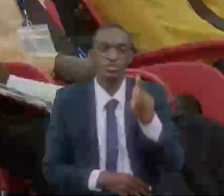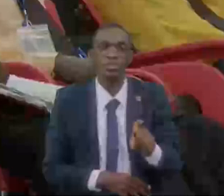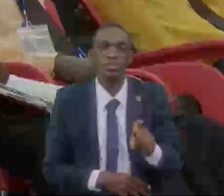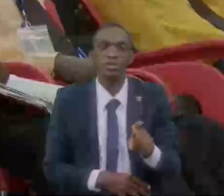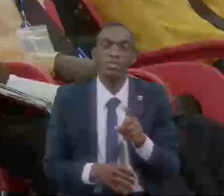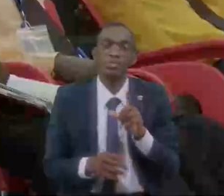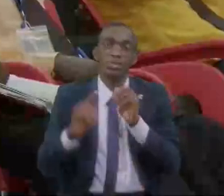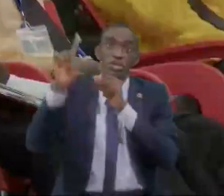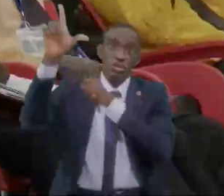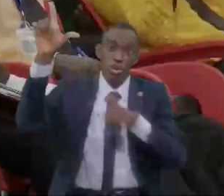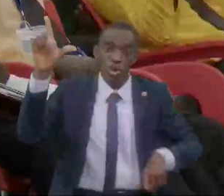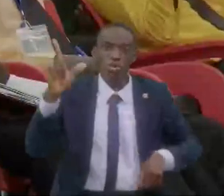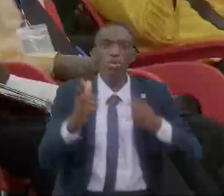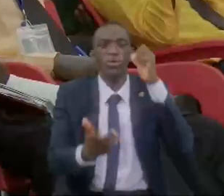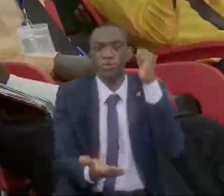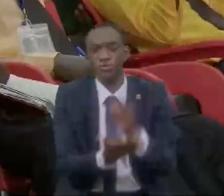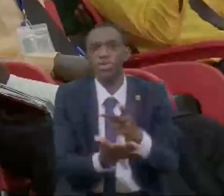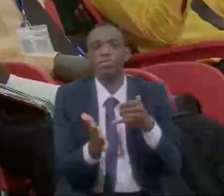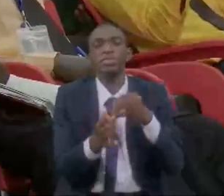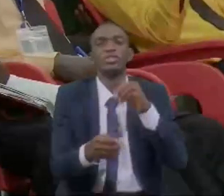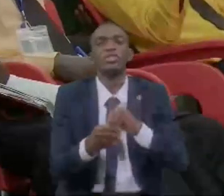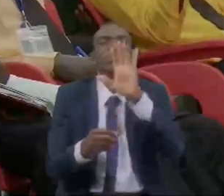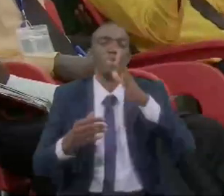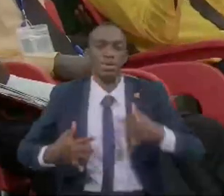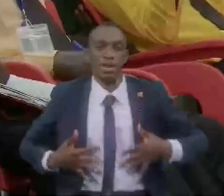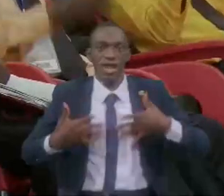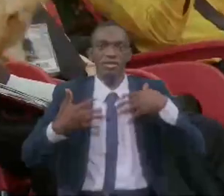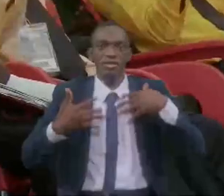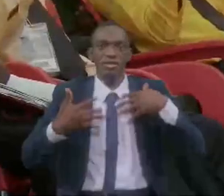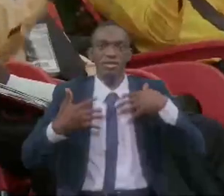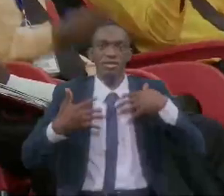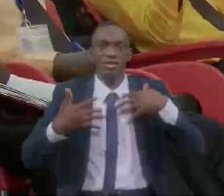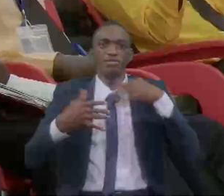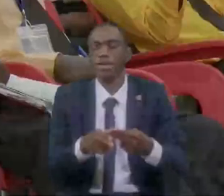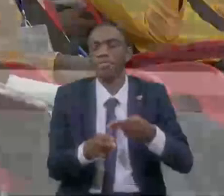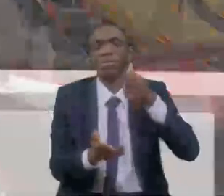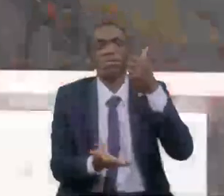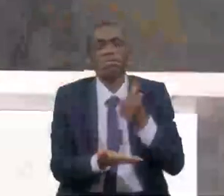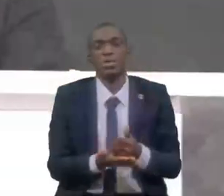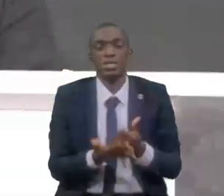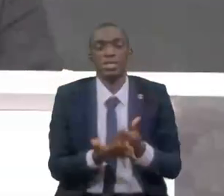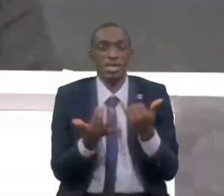Seigneur le confirme dans ta vie au nom de Jésus.